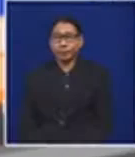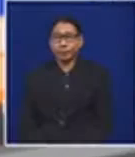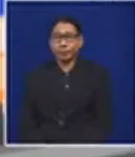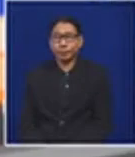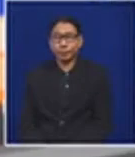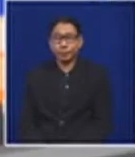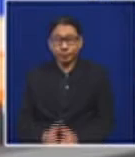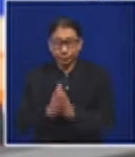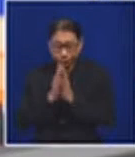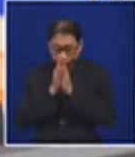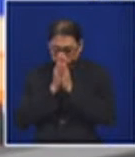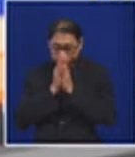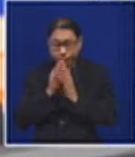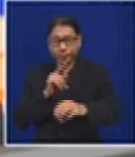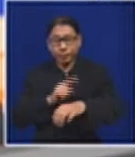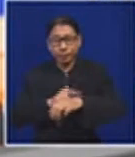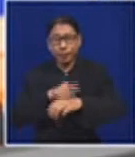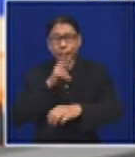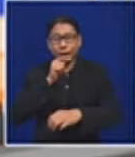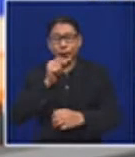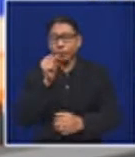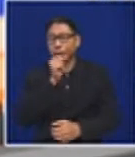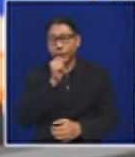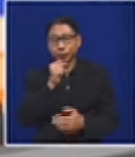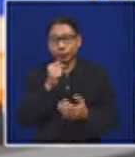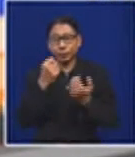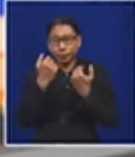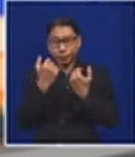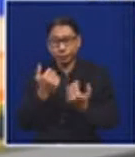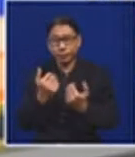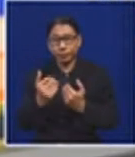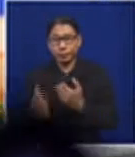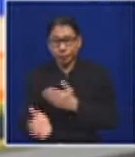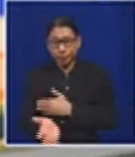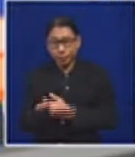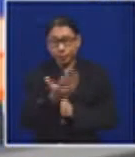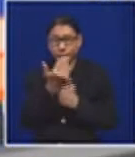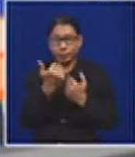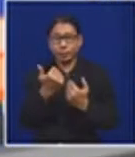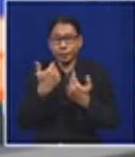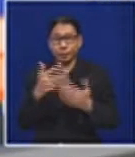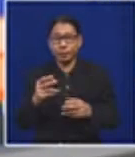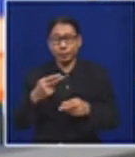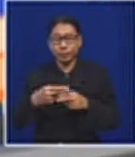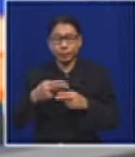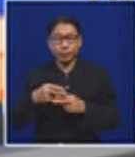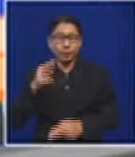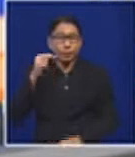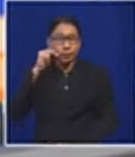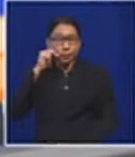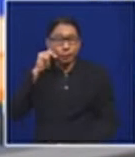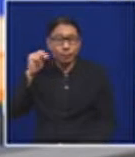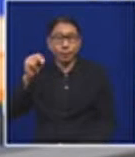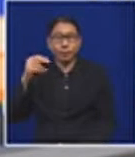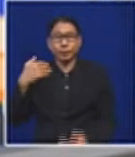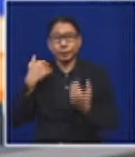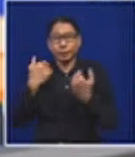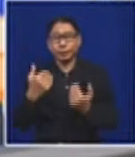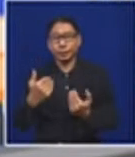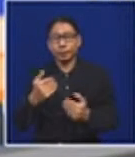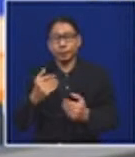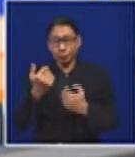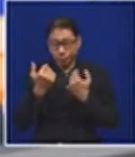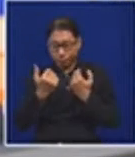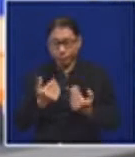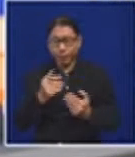ค่ะคุณผู้ชมก็ได้เวลาของข่าวศิลปะวัฒนธรรมและบันเทิงรับอรุณในเวลาเช้าๆแบบนี้กับดิฉันนิชาภัทรรุ่งรัตนเสถียรค่ะซึ่งวันนี้เ